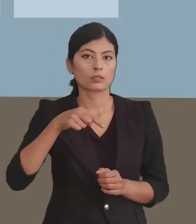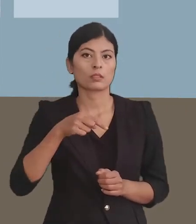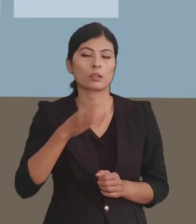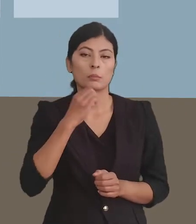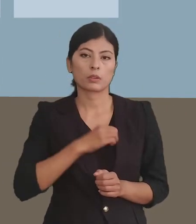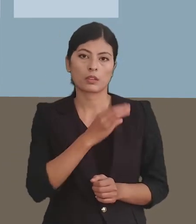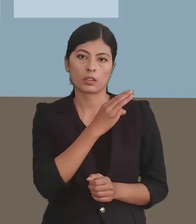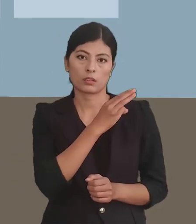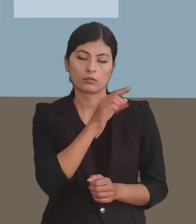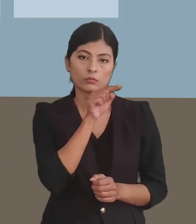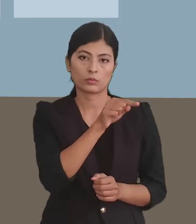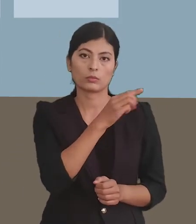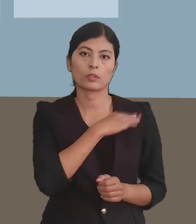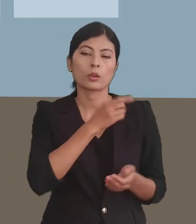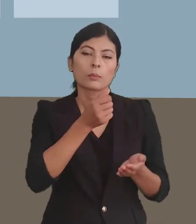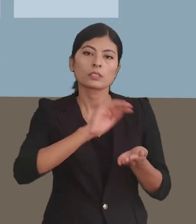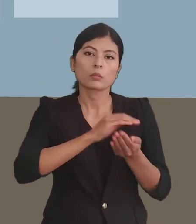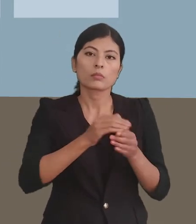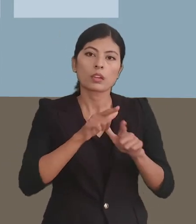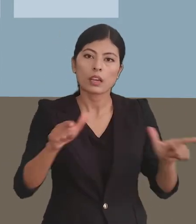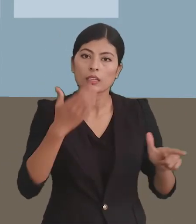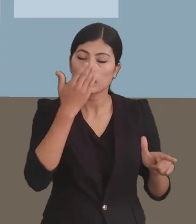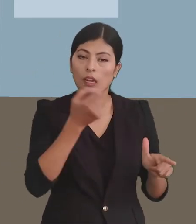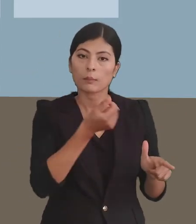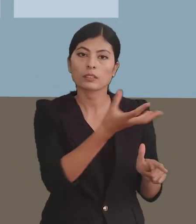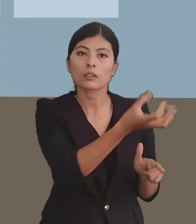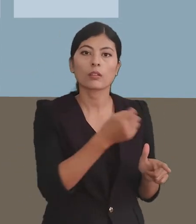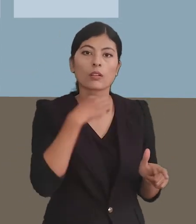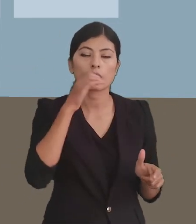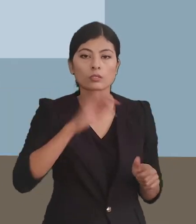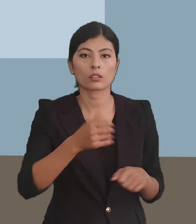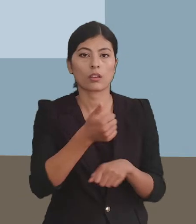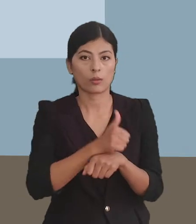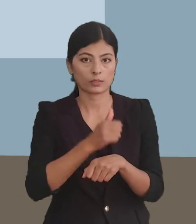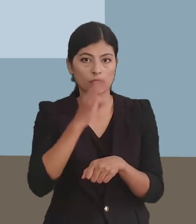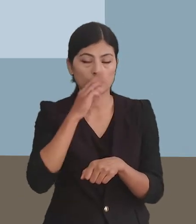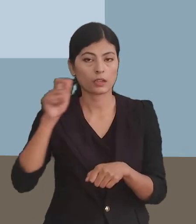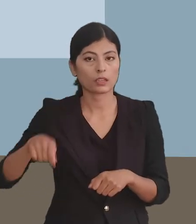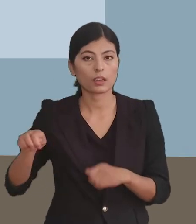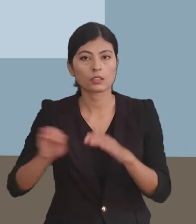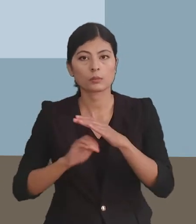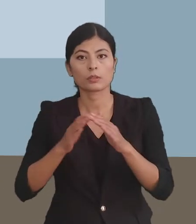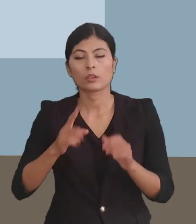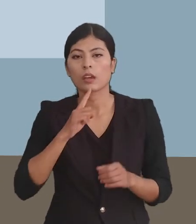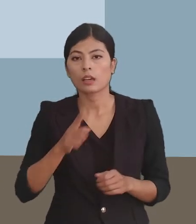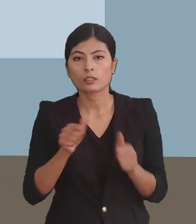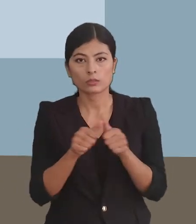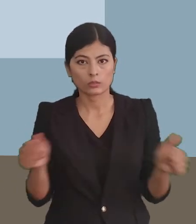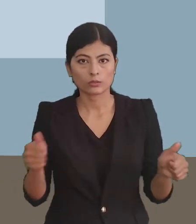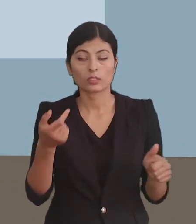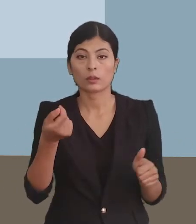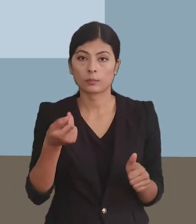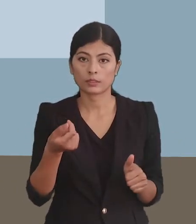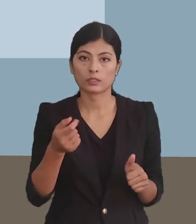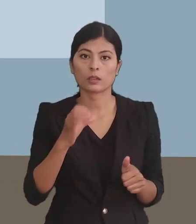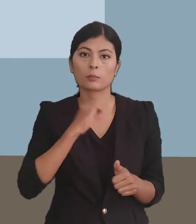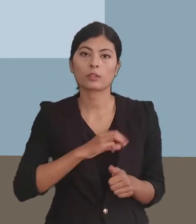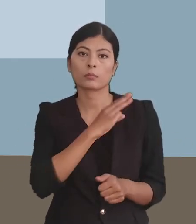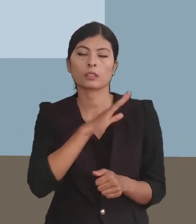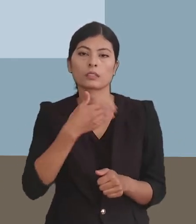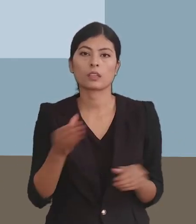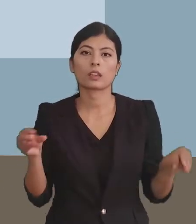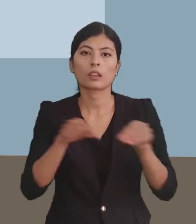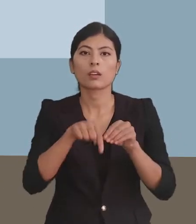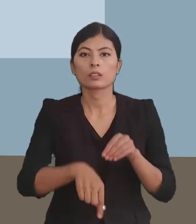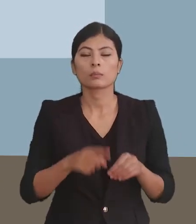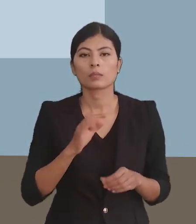सके के अवस्था में न्यायिक समिति के आदेश बमोजिम के रकम पीड़ित के अंतरिम राहत या क्षतिपूर्ति